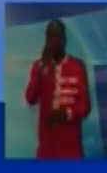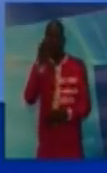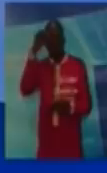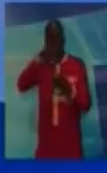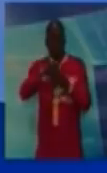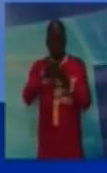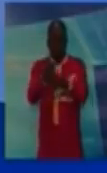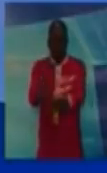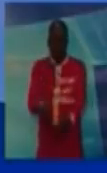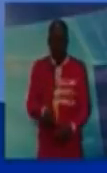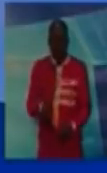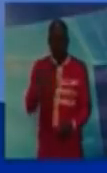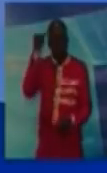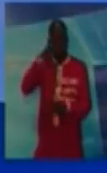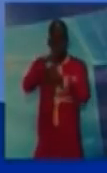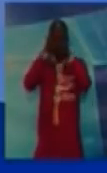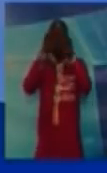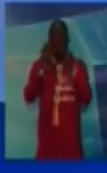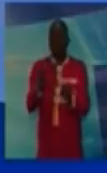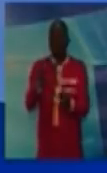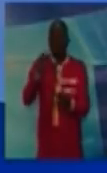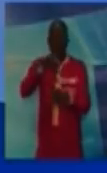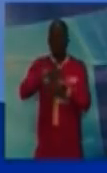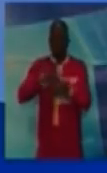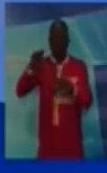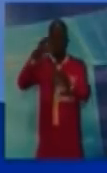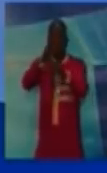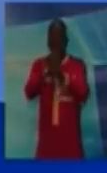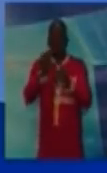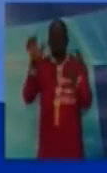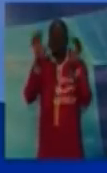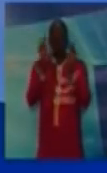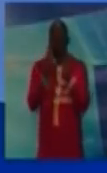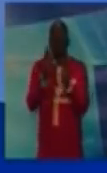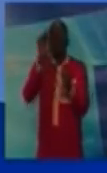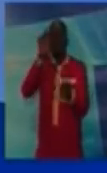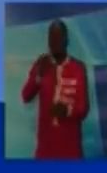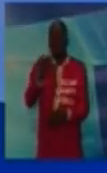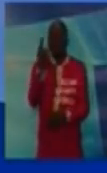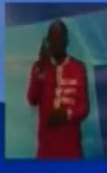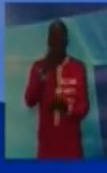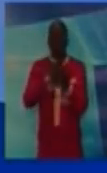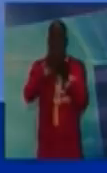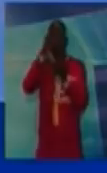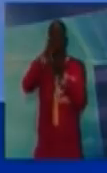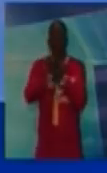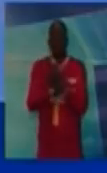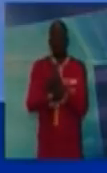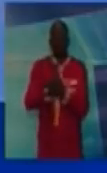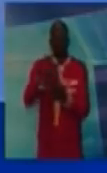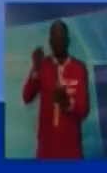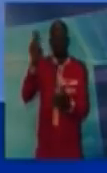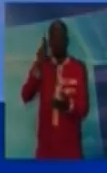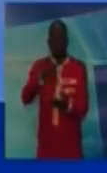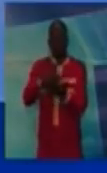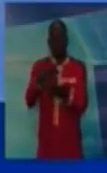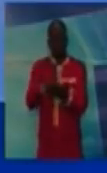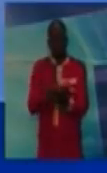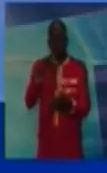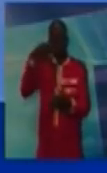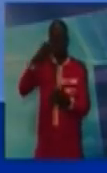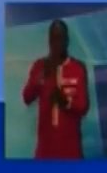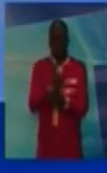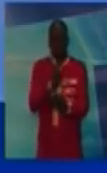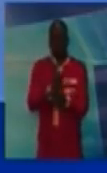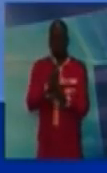et l'agriculture. Il était surtout question d'une prise de contact ce 21 juin. Daouda Sow, nouvellement en fonction, est